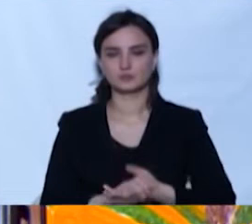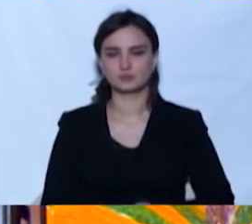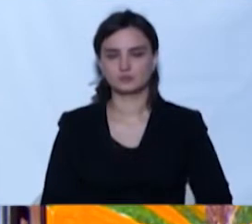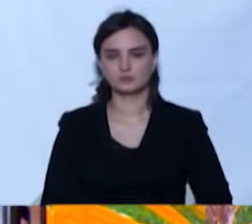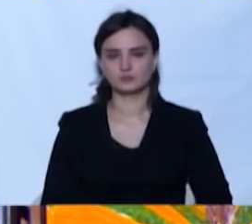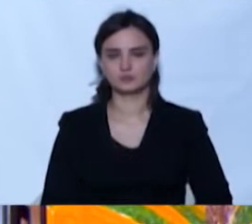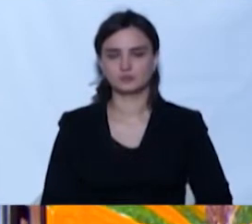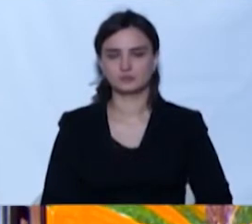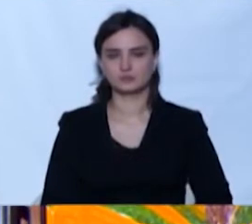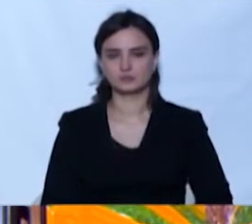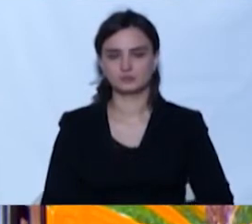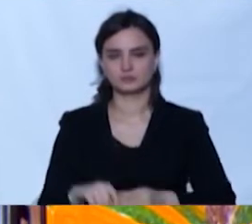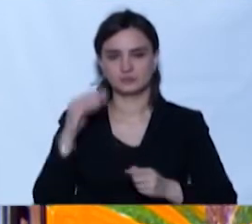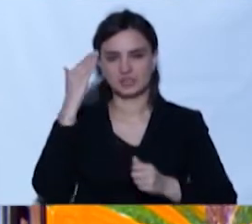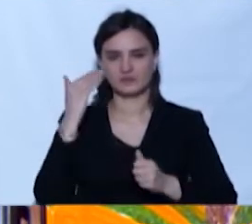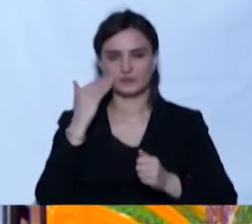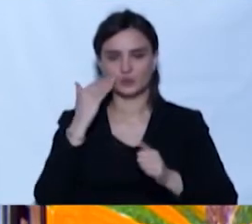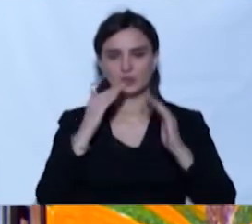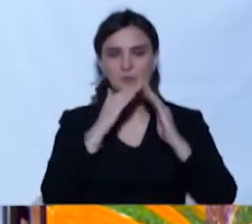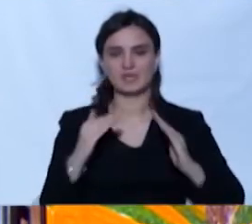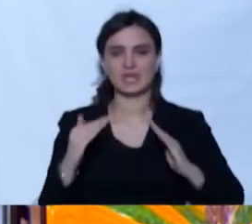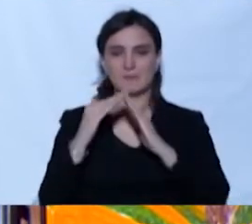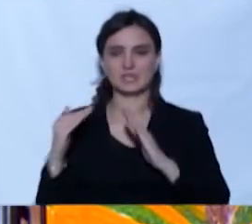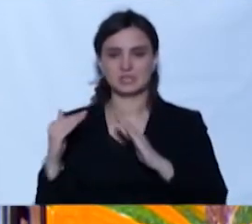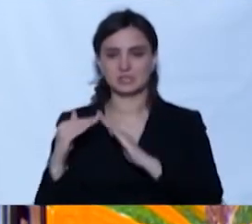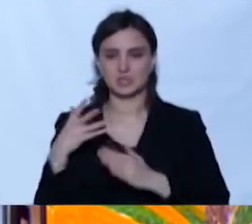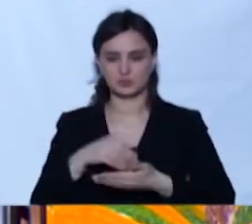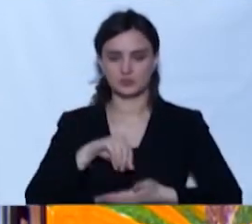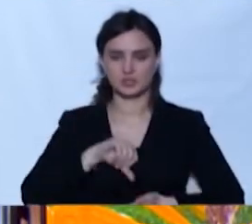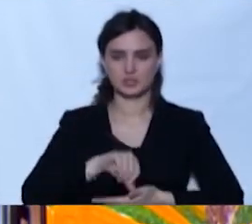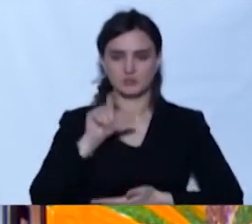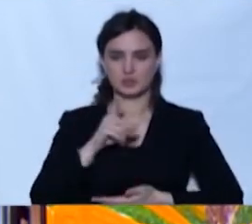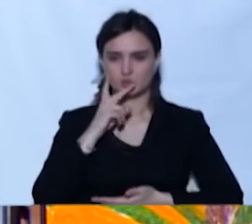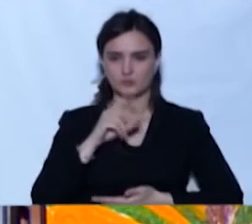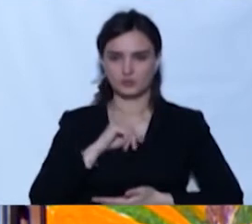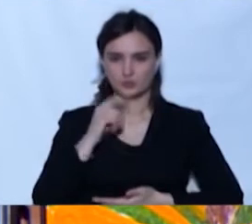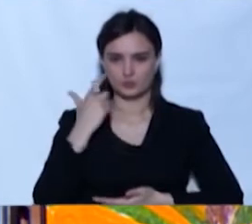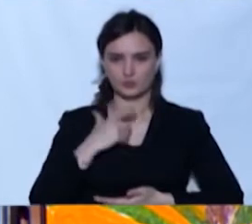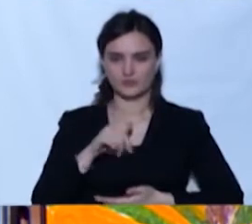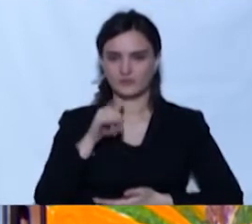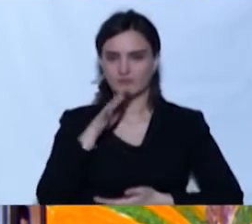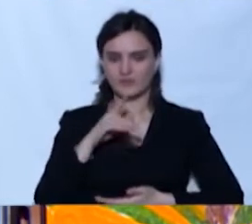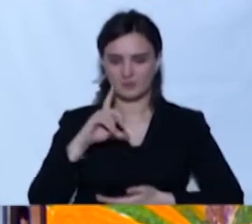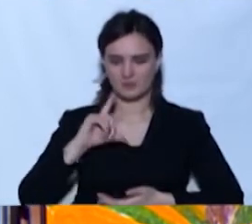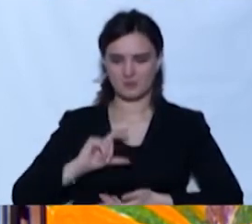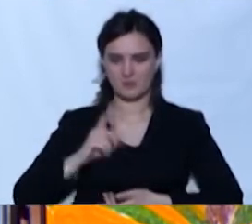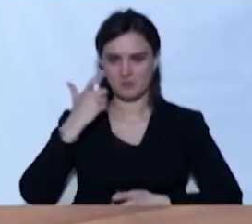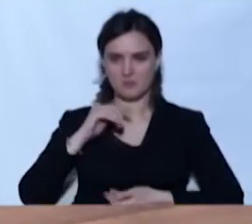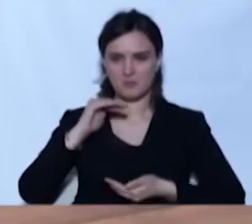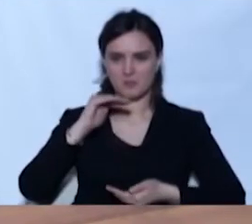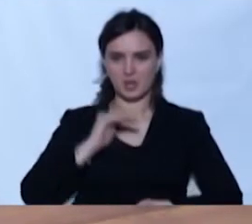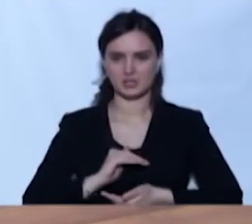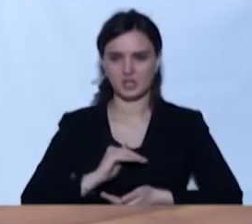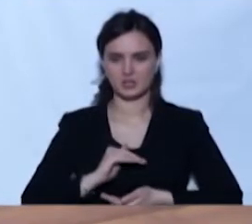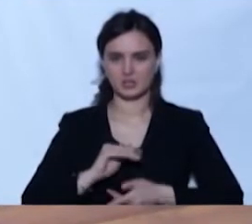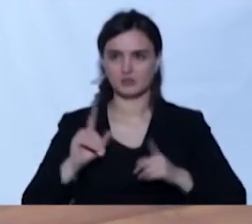ეგვიპტური პირამიდების წინაშე გრძნობს საკუთარ თავს, რაღაც პატარა ქვიშის მარცვლად განიცდის ადამიანი ამ გრანდიოზული